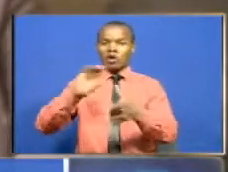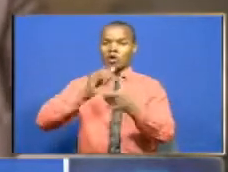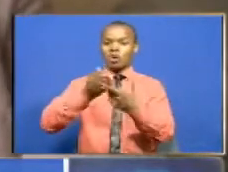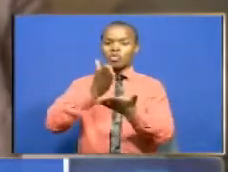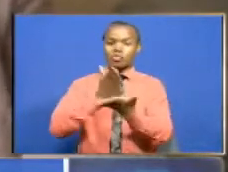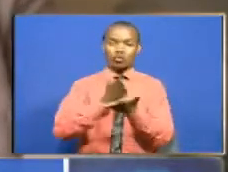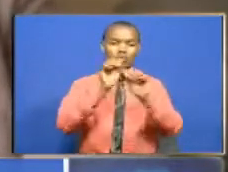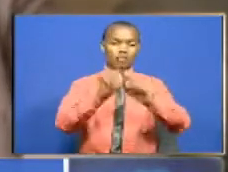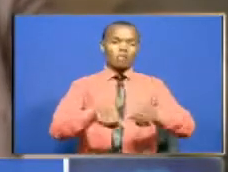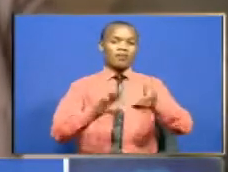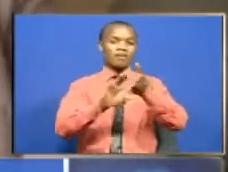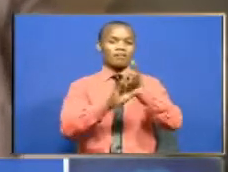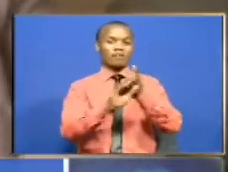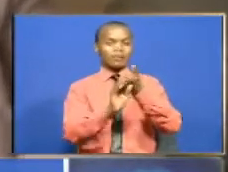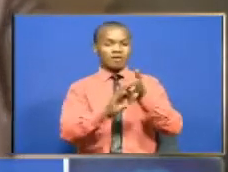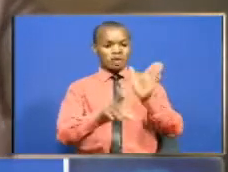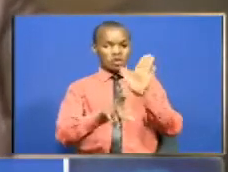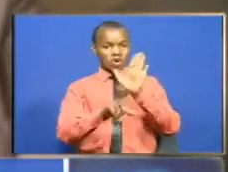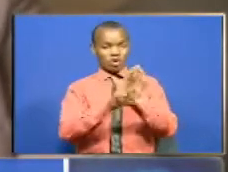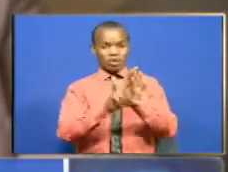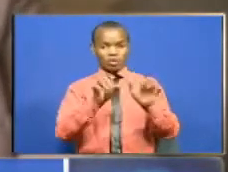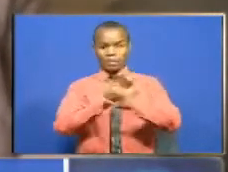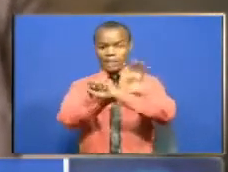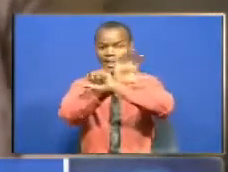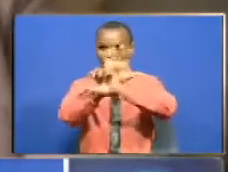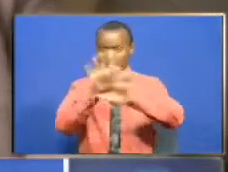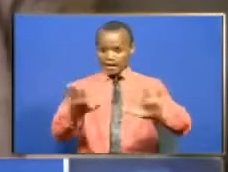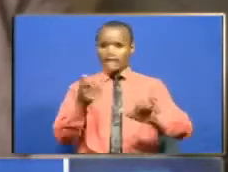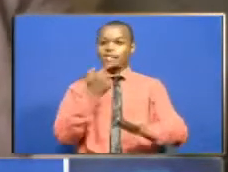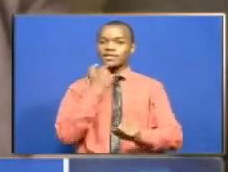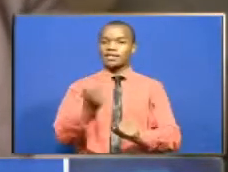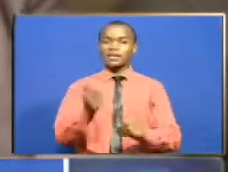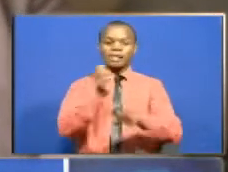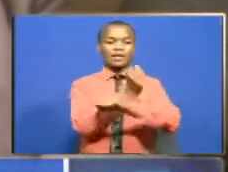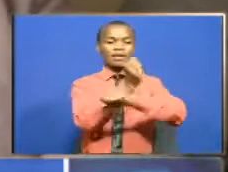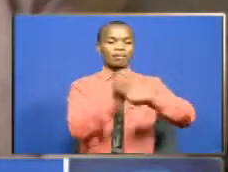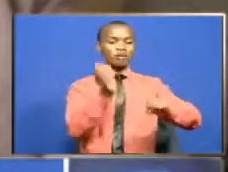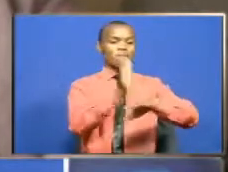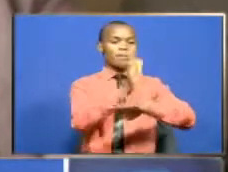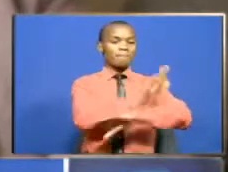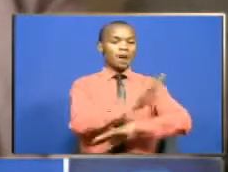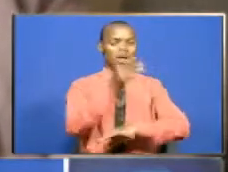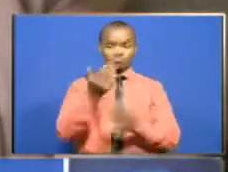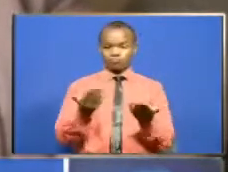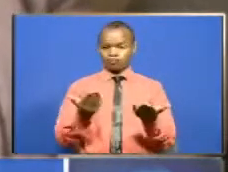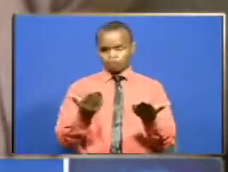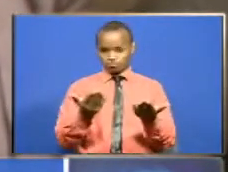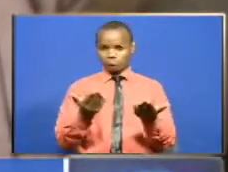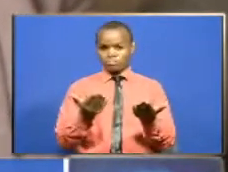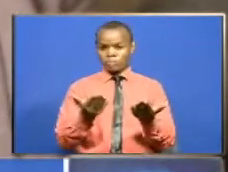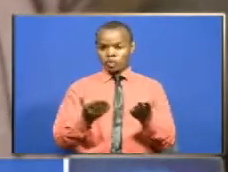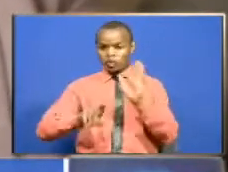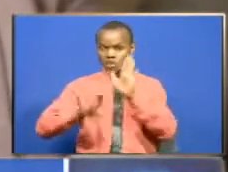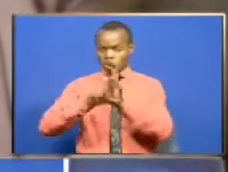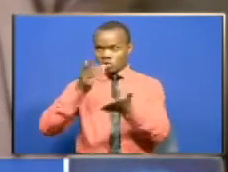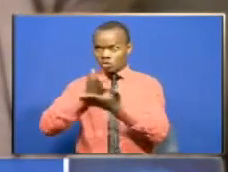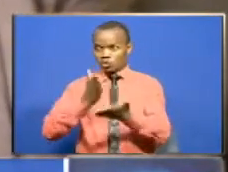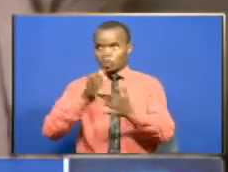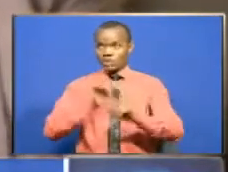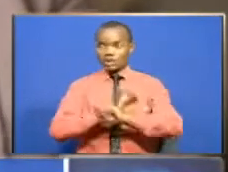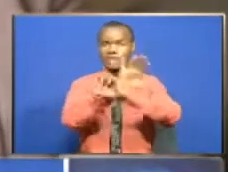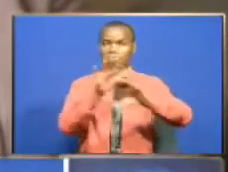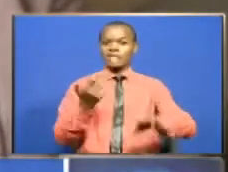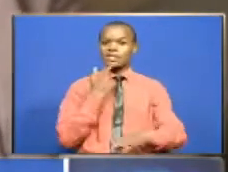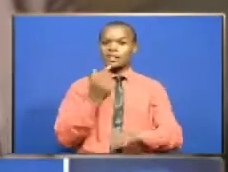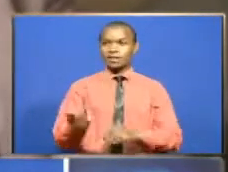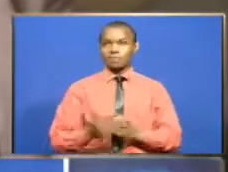kupigwa, sheria za kimataifa ziko wazi, mtu huyo huwezi kumrudisha anakokimbia. Sheria za kimataifa ziko wazi sana. Nafikiri